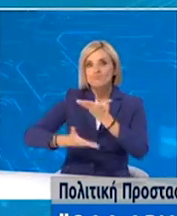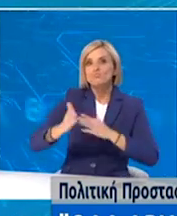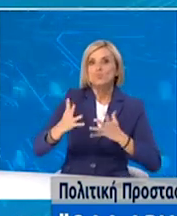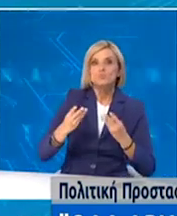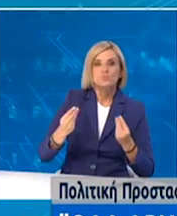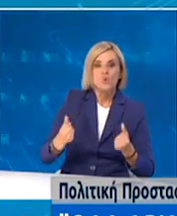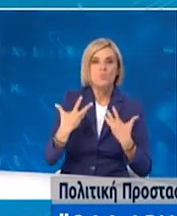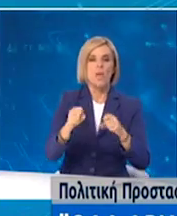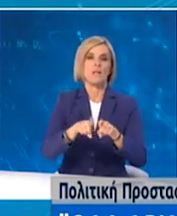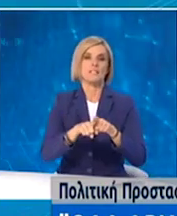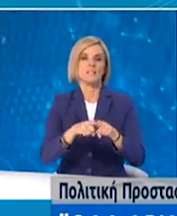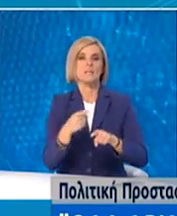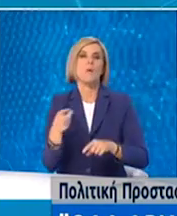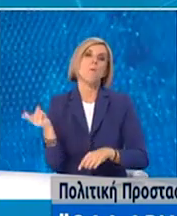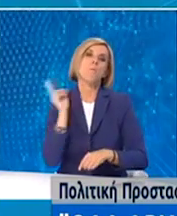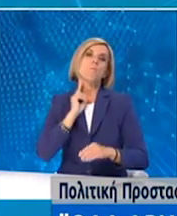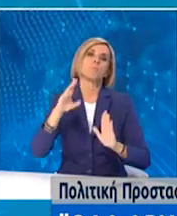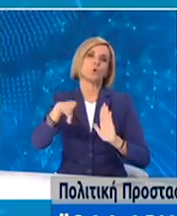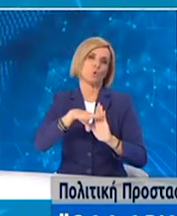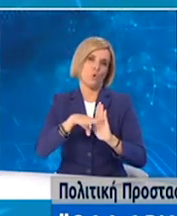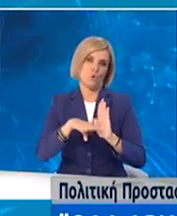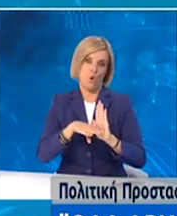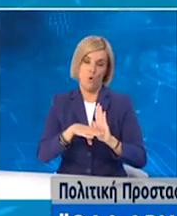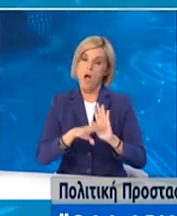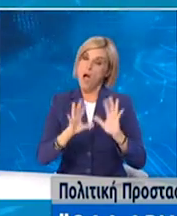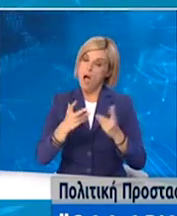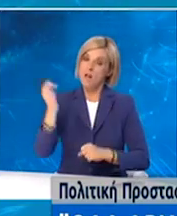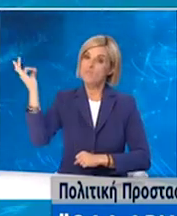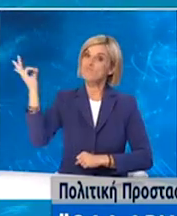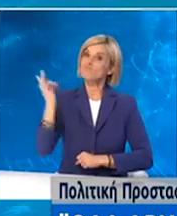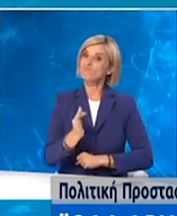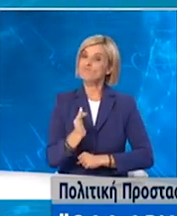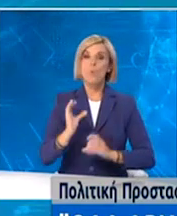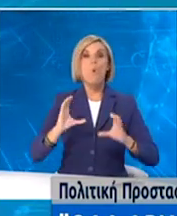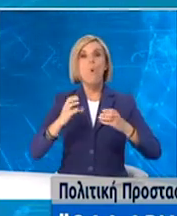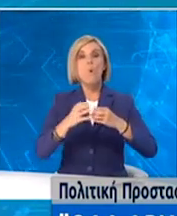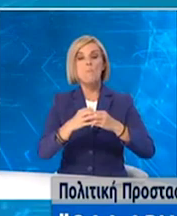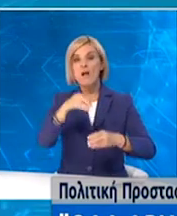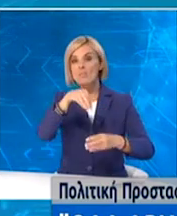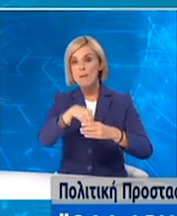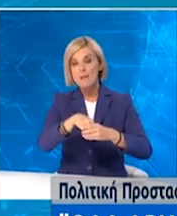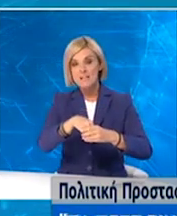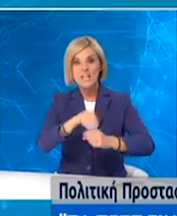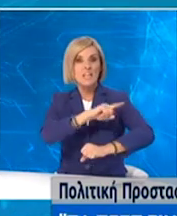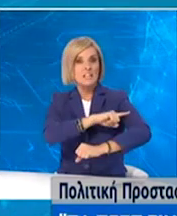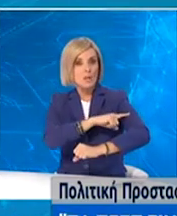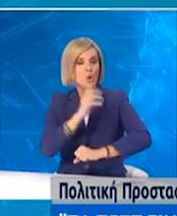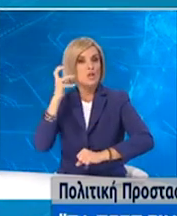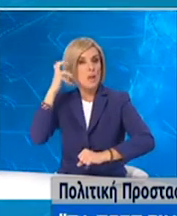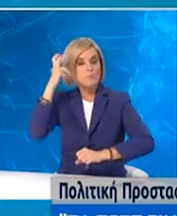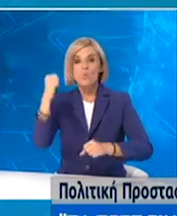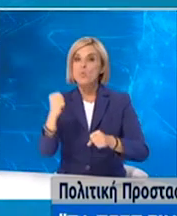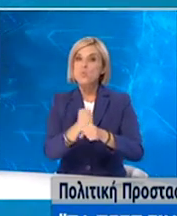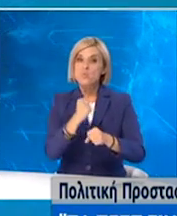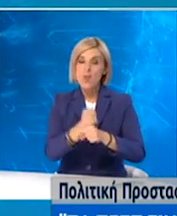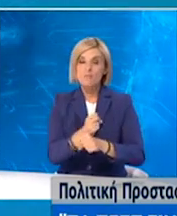τα ζητήματα που αφορούν στα πρωτόκολλα, αλλά και μια ομάδα εξαιρετικών επιστημόνων που δουλεύουμε στην πλατφόρμα των στοχευμένων δειγματοληψιών,